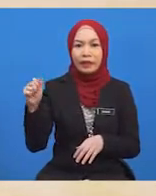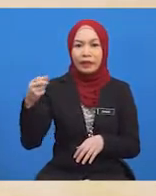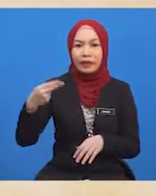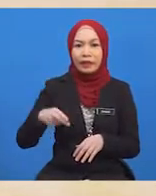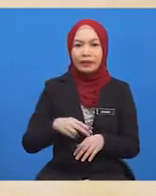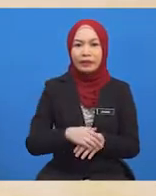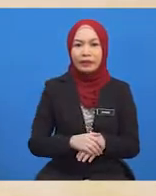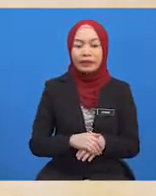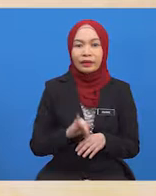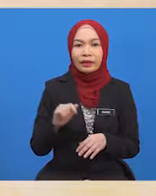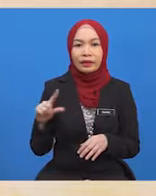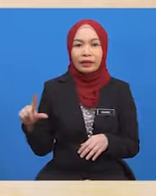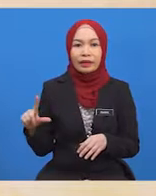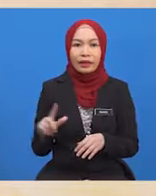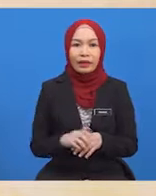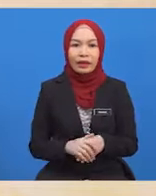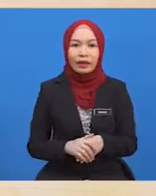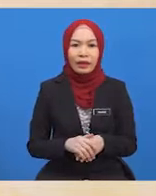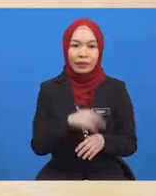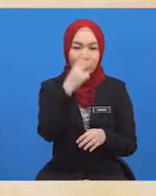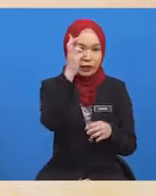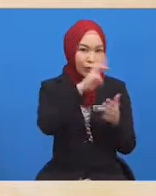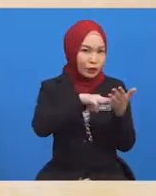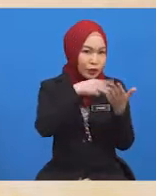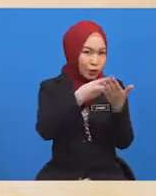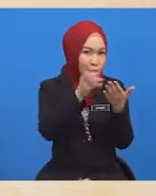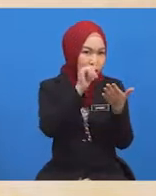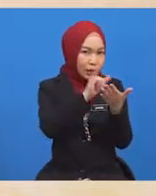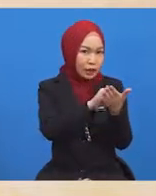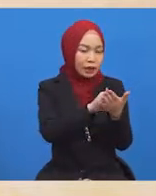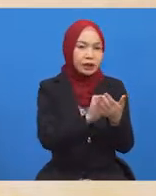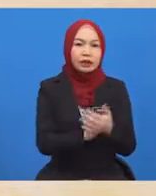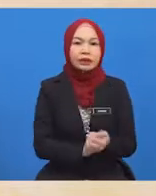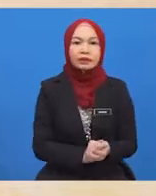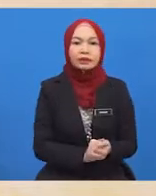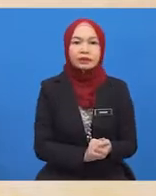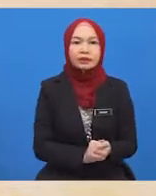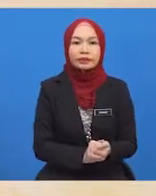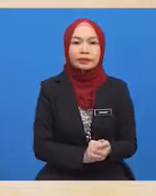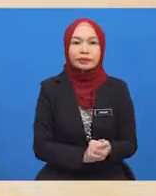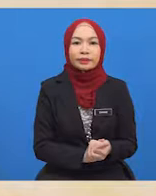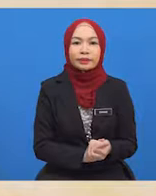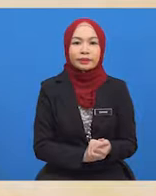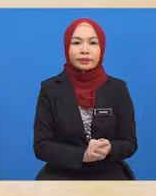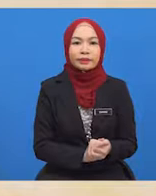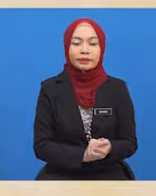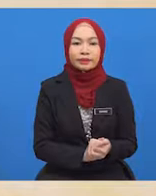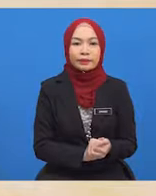RC dan SD. Manakala unjuran ortogon pada satah mencancang